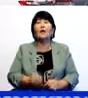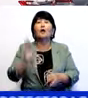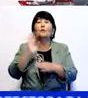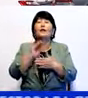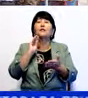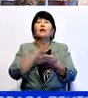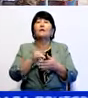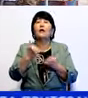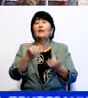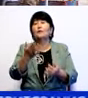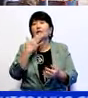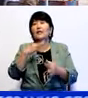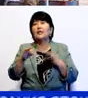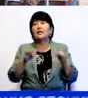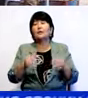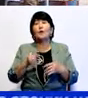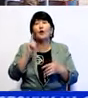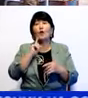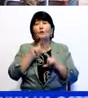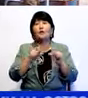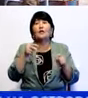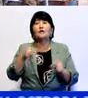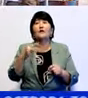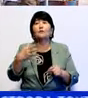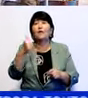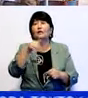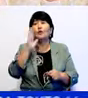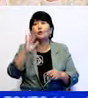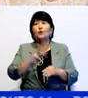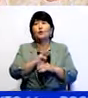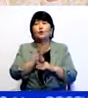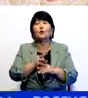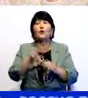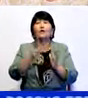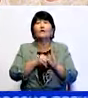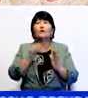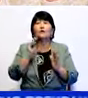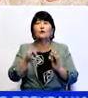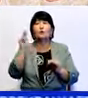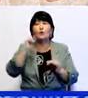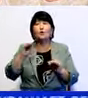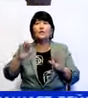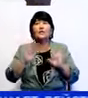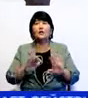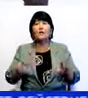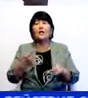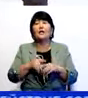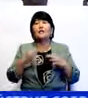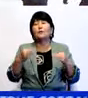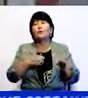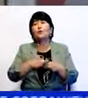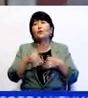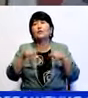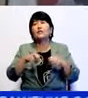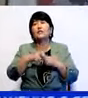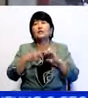отмечено что в рамках национального проекта комфортно школа до 2025 года будут созданы 800000 ученических мест это позволит полностью решить